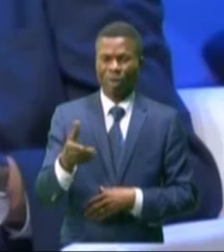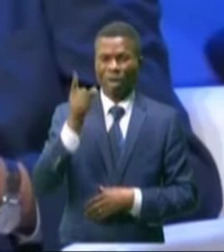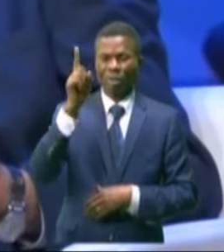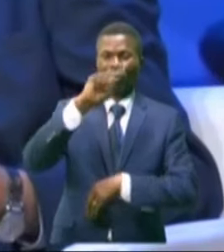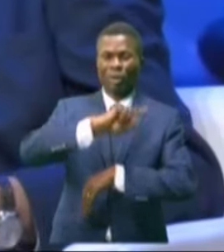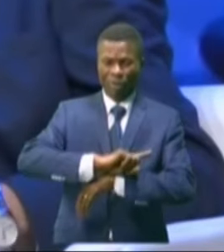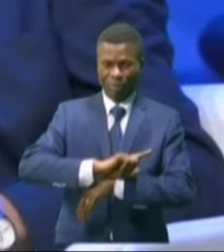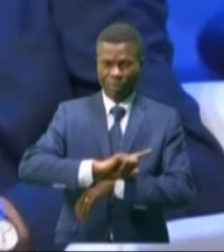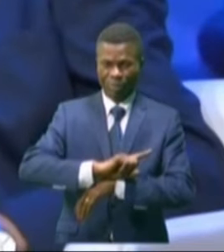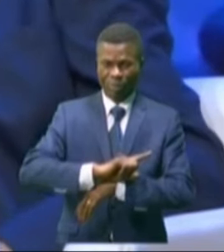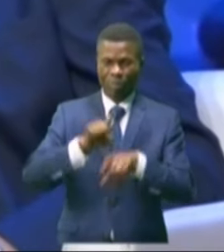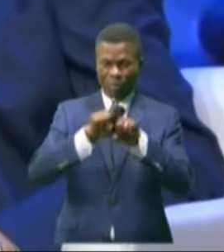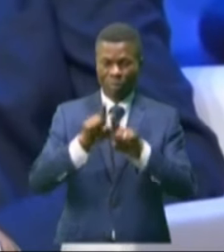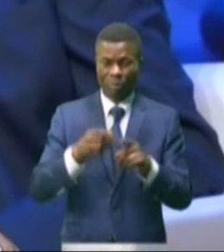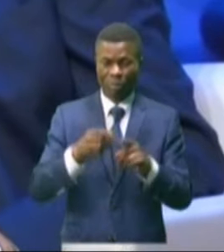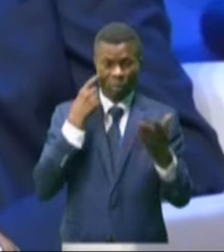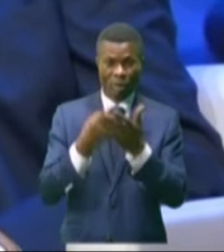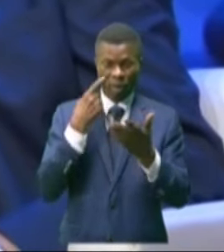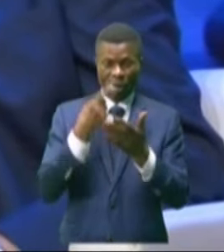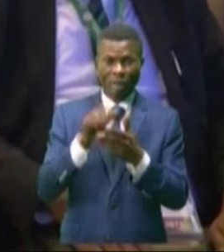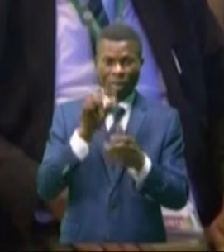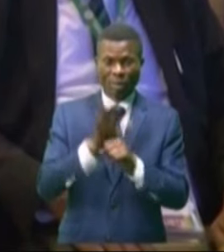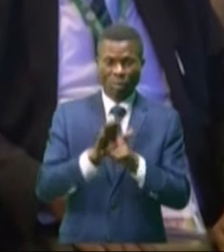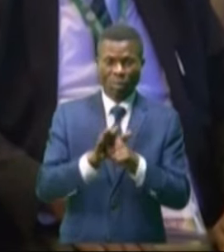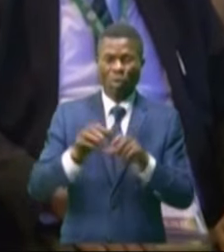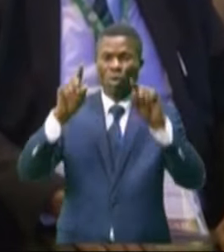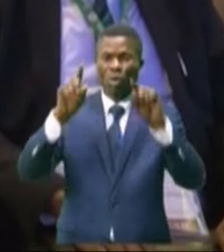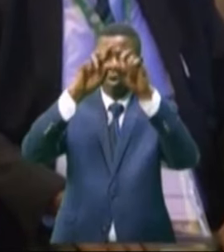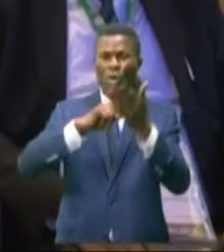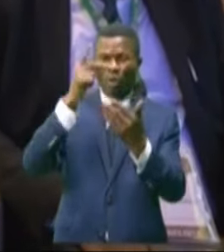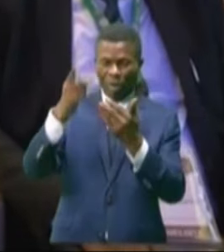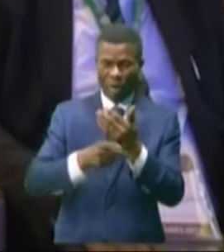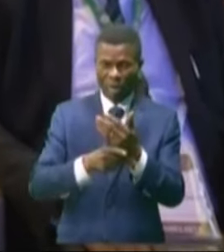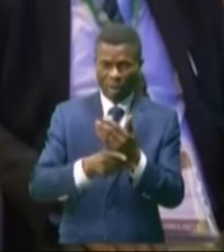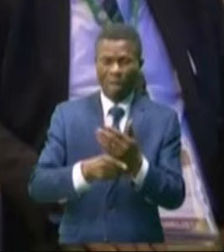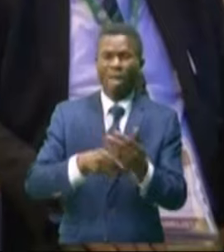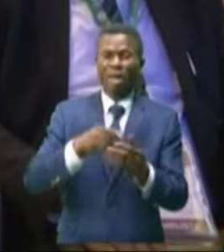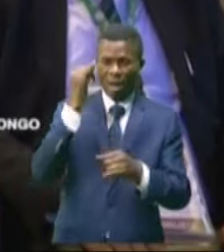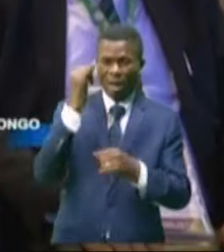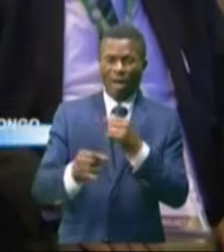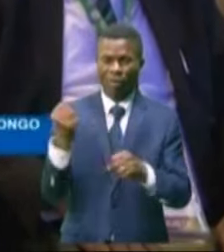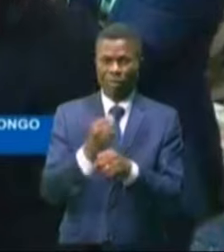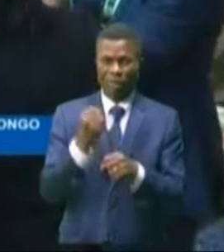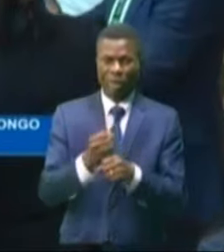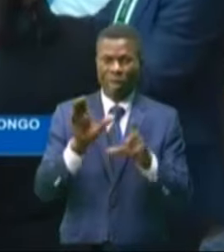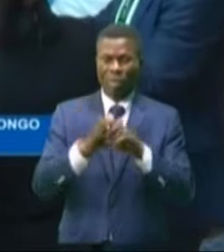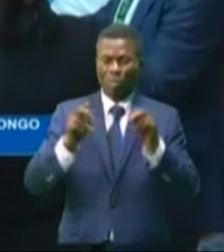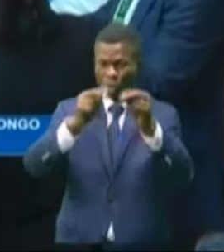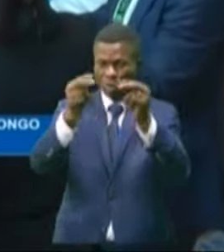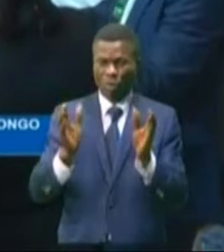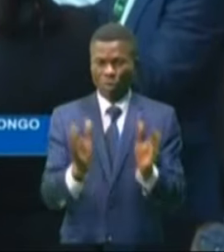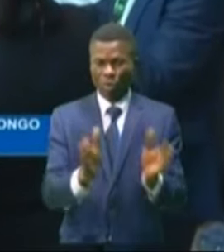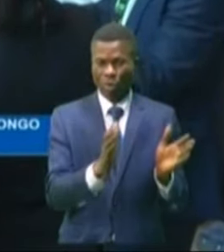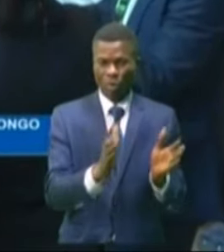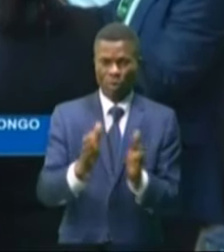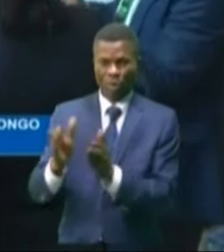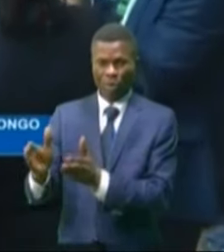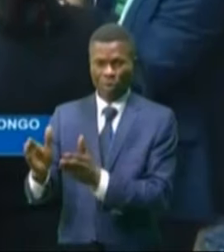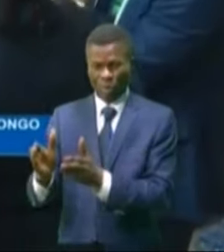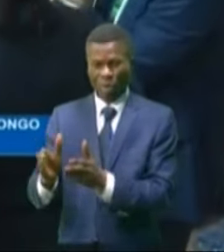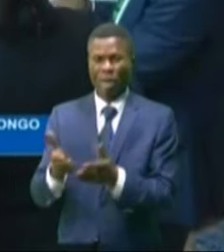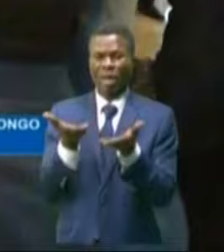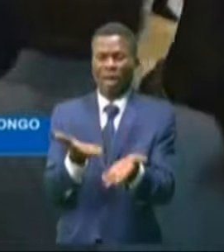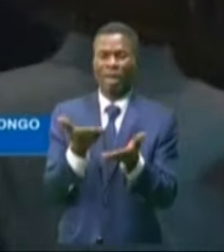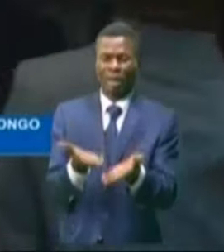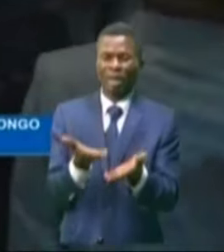a été également marqué par plusieurs panels. En marge de ces travaux, plusieurs stands sont érigés pour faciliter